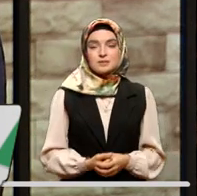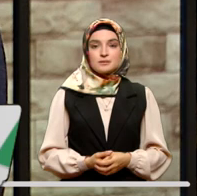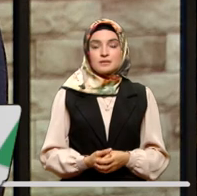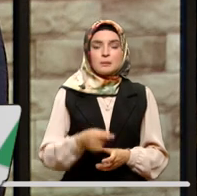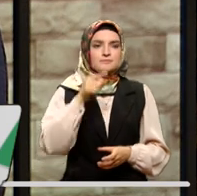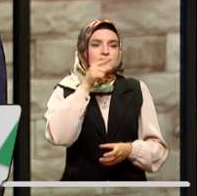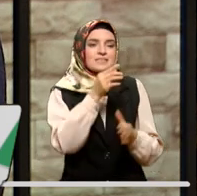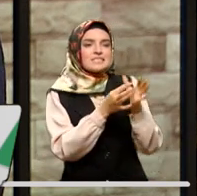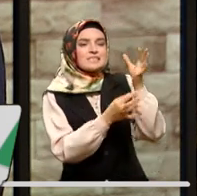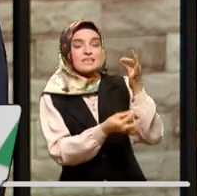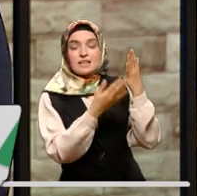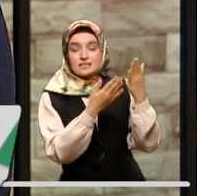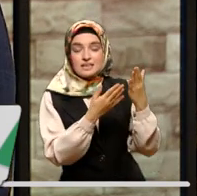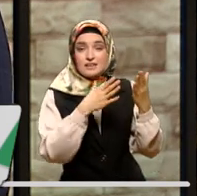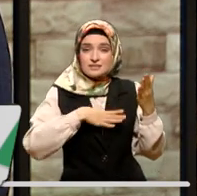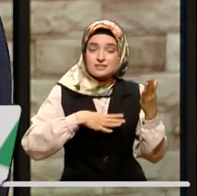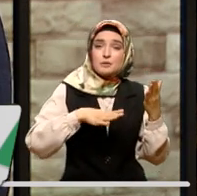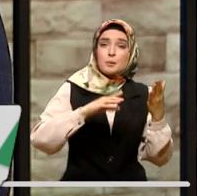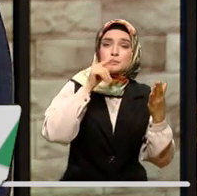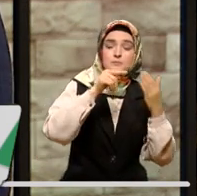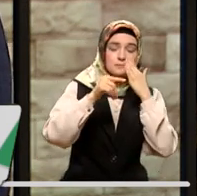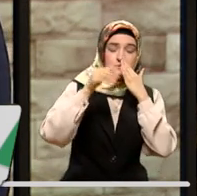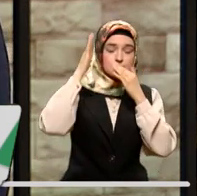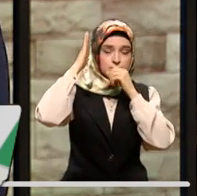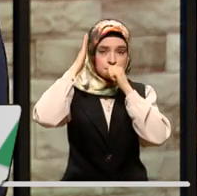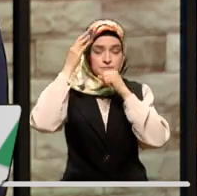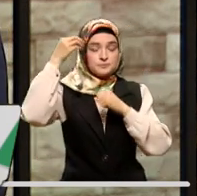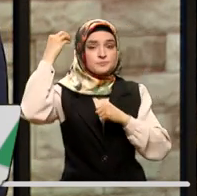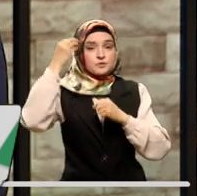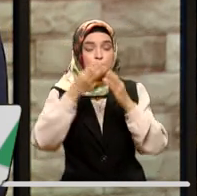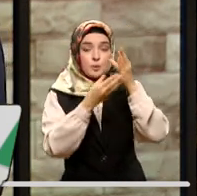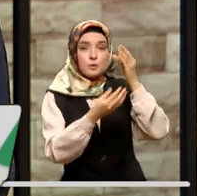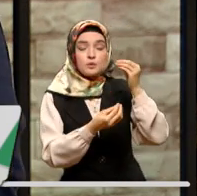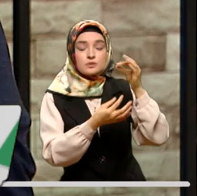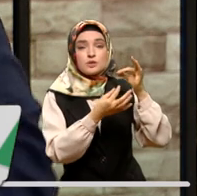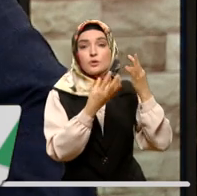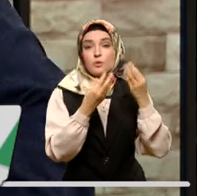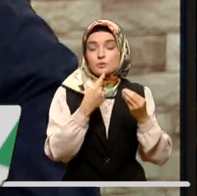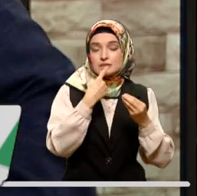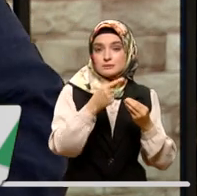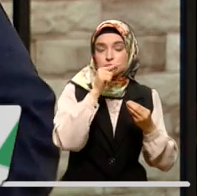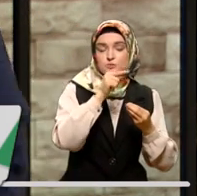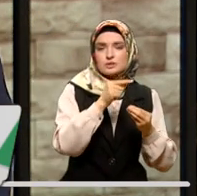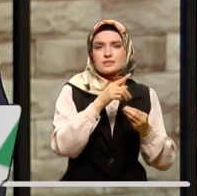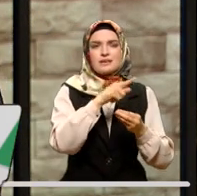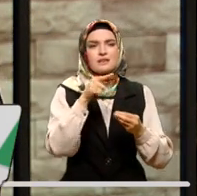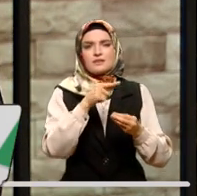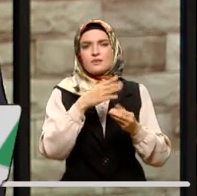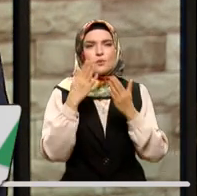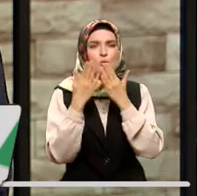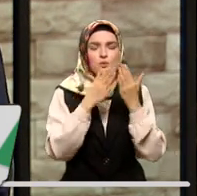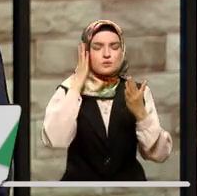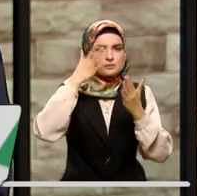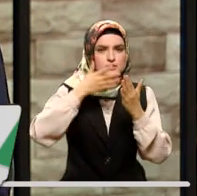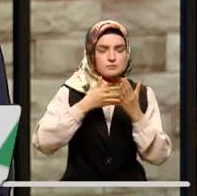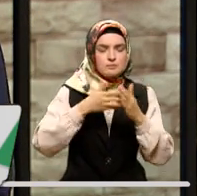sen istemez misin bu camide müezzin olmayı? Mescitte müezzin olmayı? Ya senin okuduğun, ibadet ettiğin bir